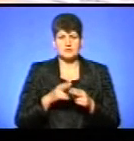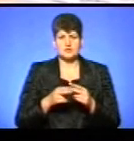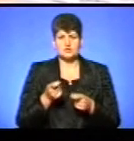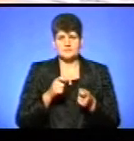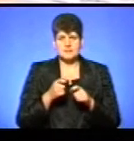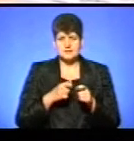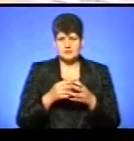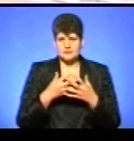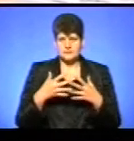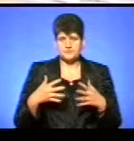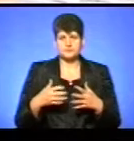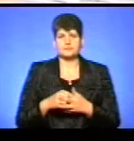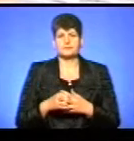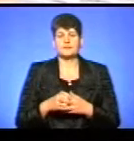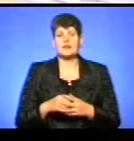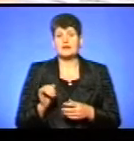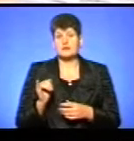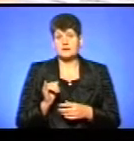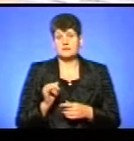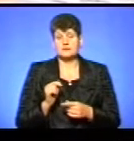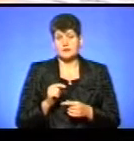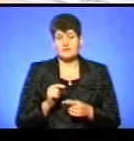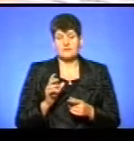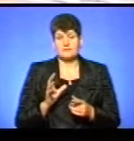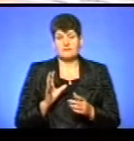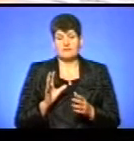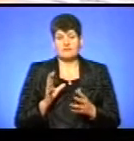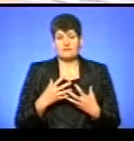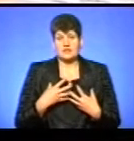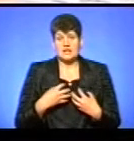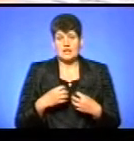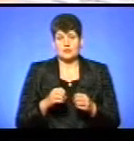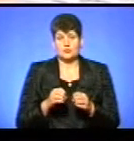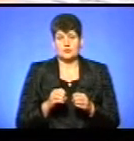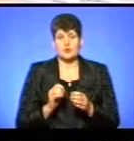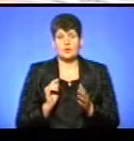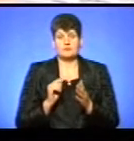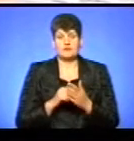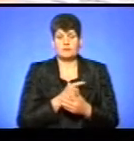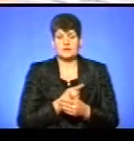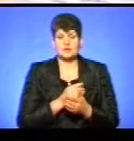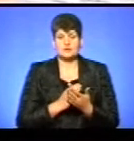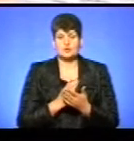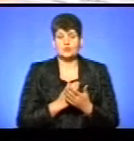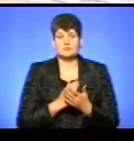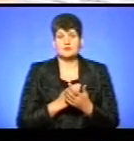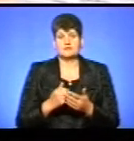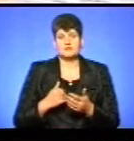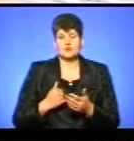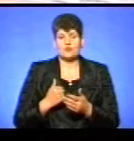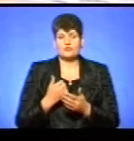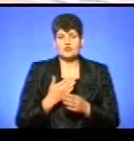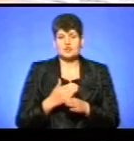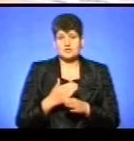сіток. От, і так я втягнулася і опинилася в медичній службі військової частини А-32-15.